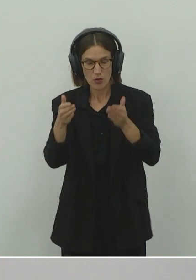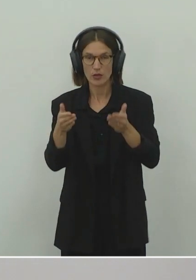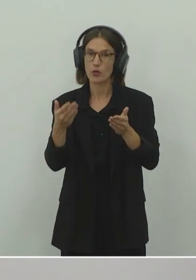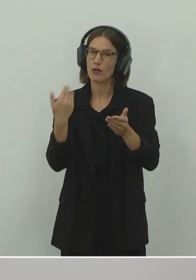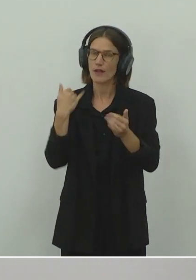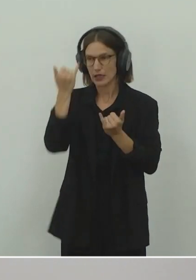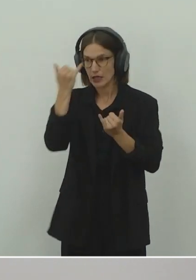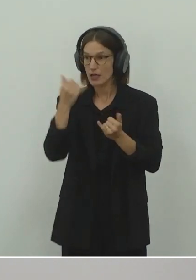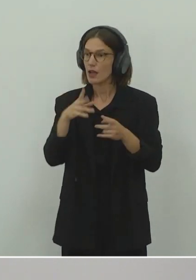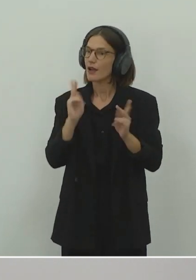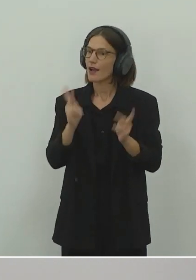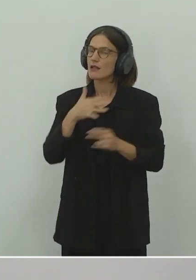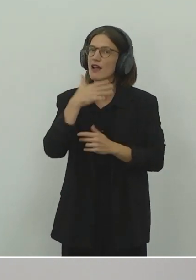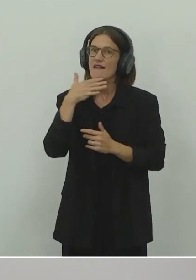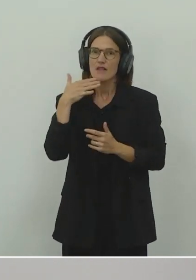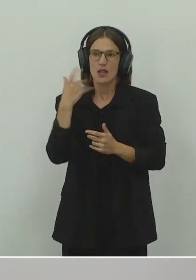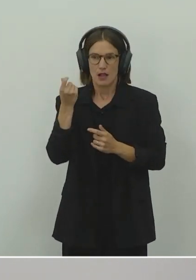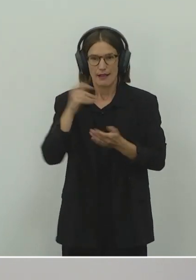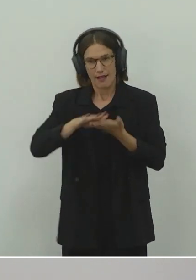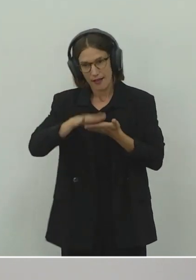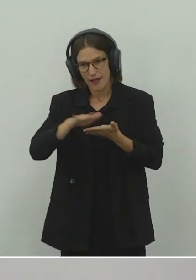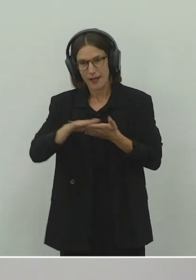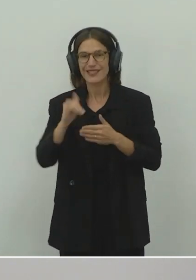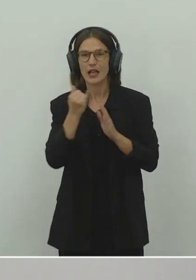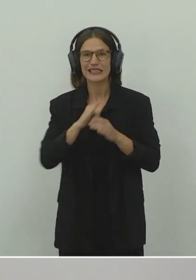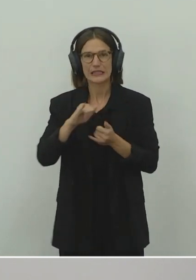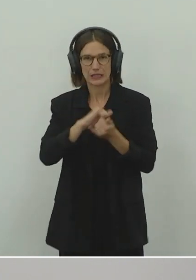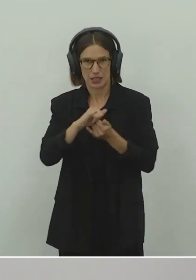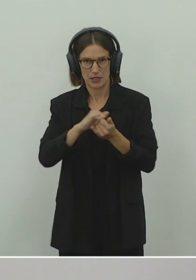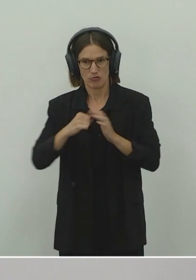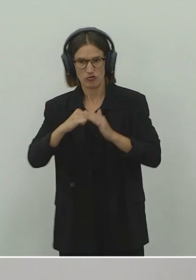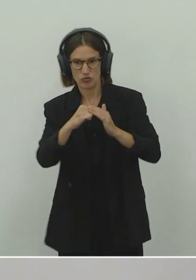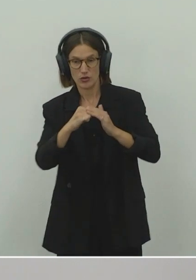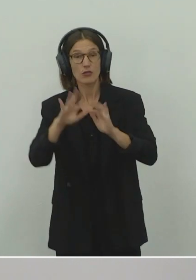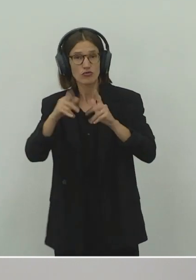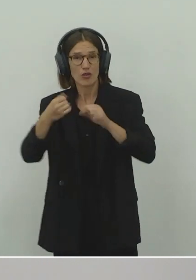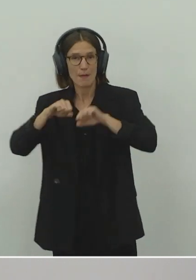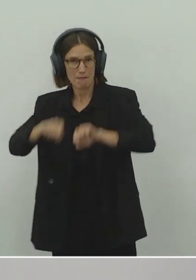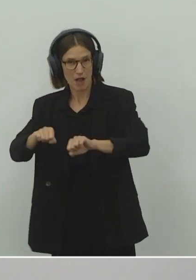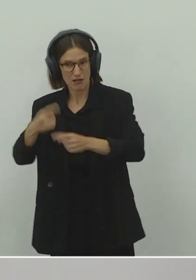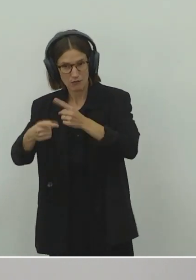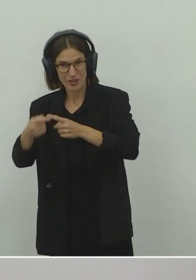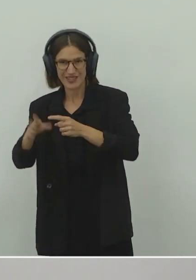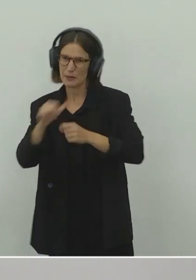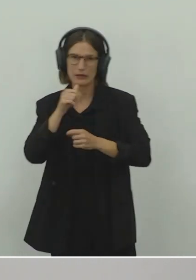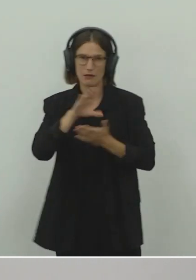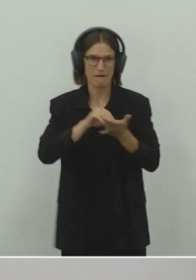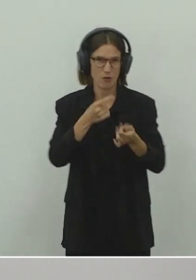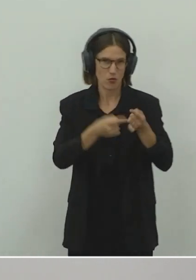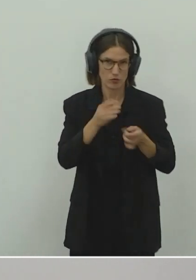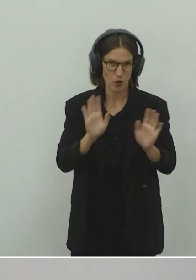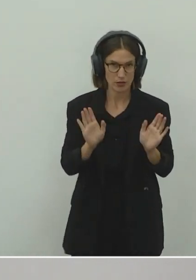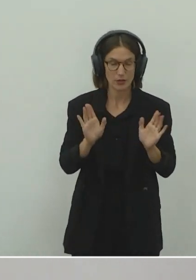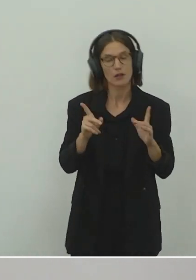dafür ausgeben, Zinsen zu stützen. Das ist eine schöne Bankenpolitik, aber keine Wohnungspolitik. Man kann sehr viel Geld